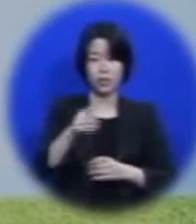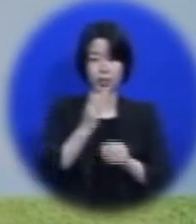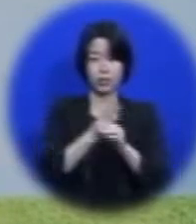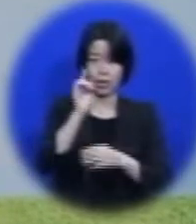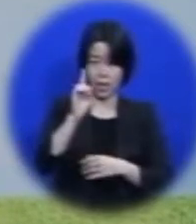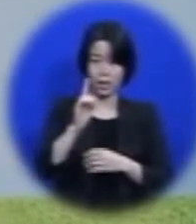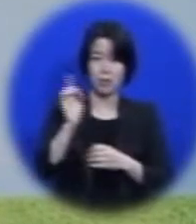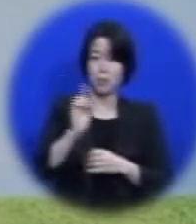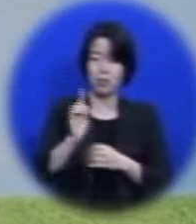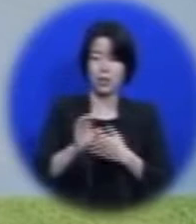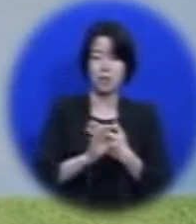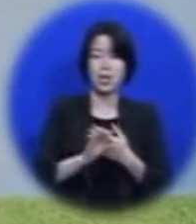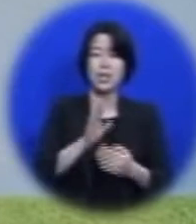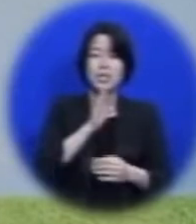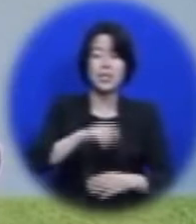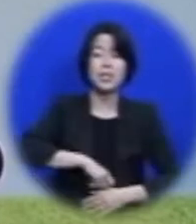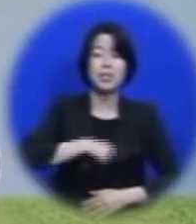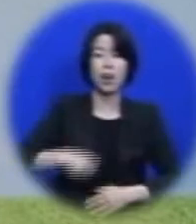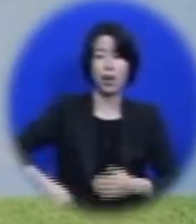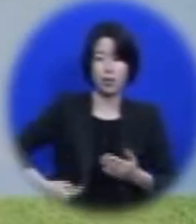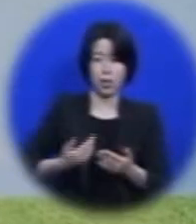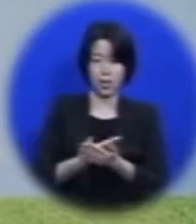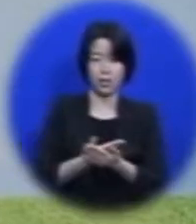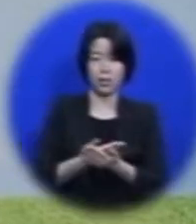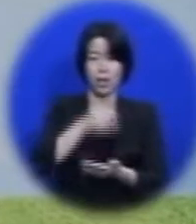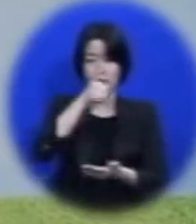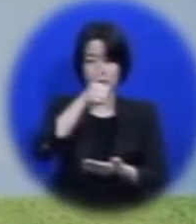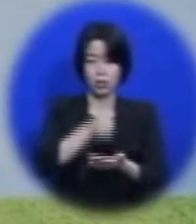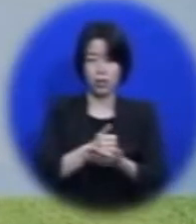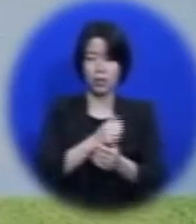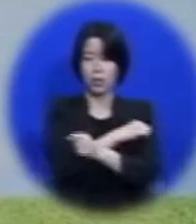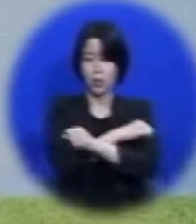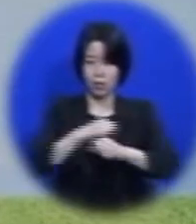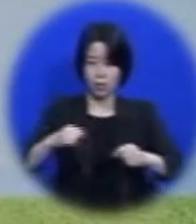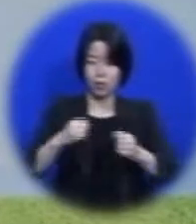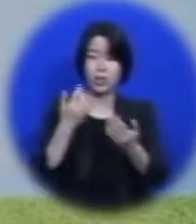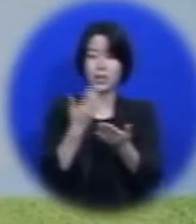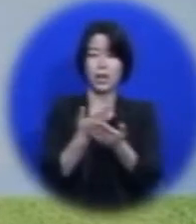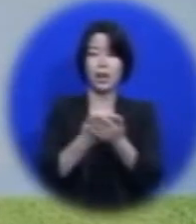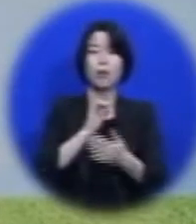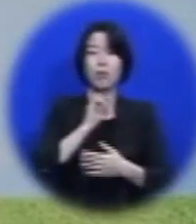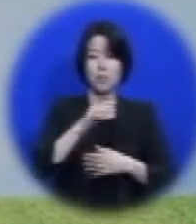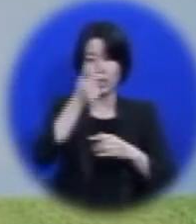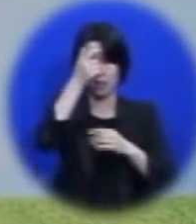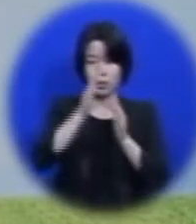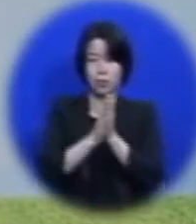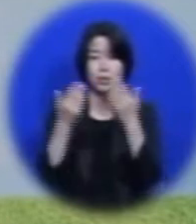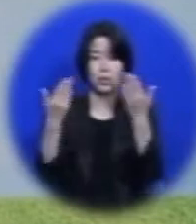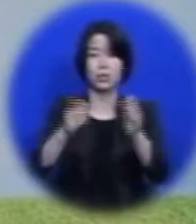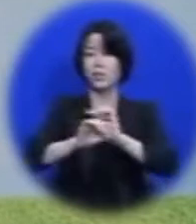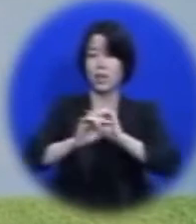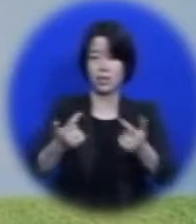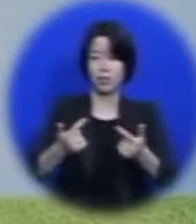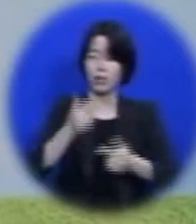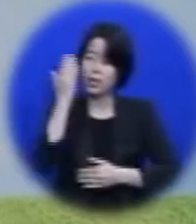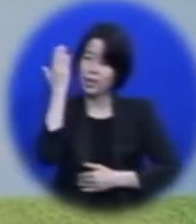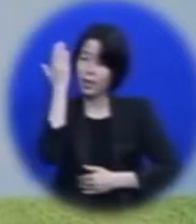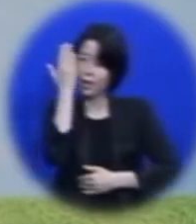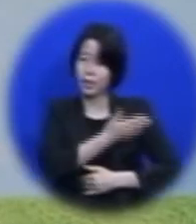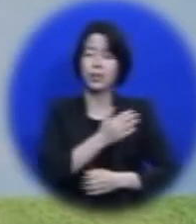하나가 진정한 회개는 죄를 용서해 달라고만 기도하는 게 아니고